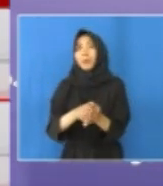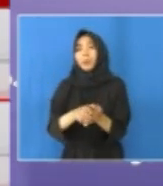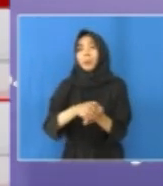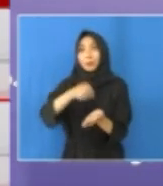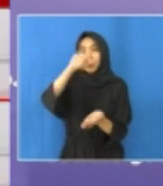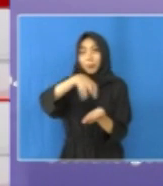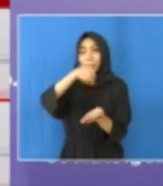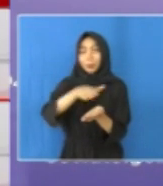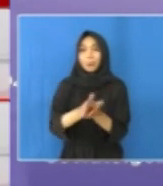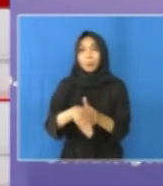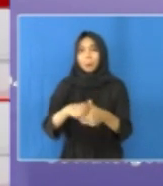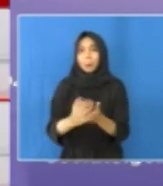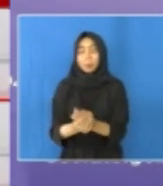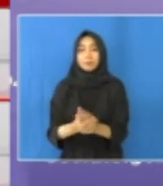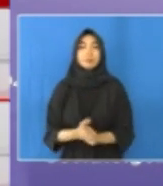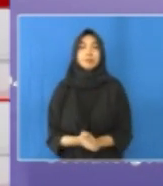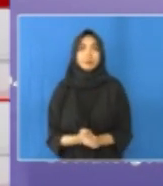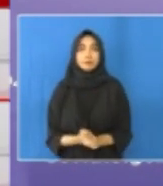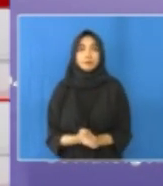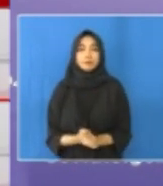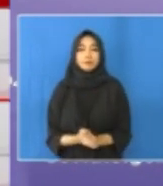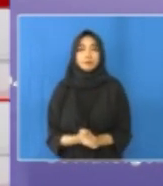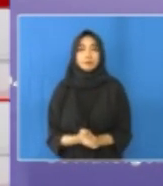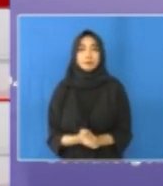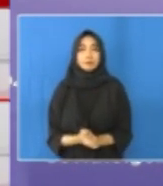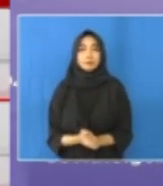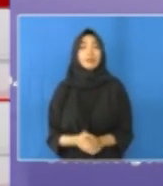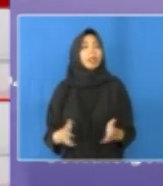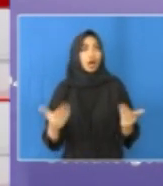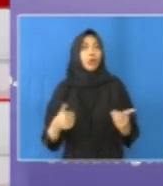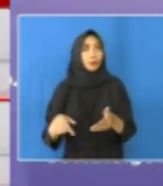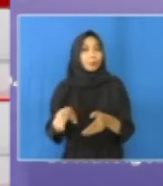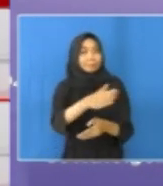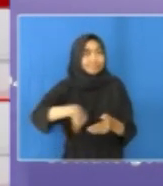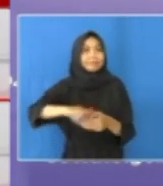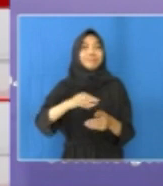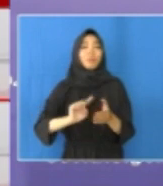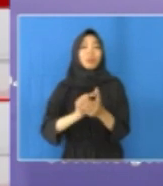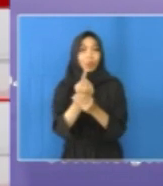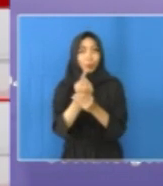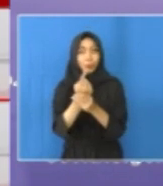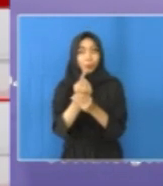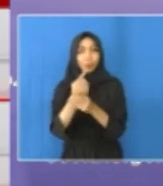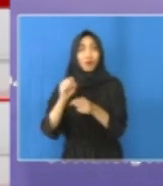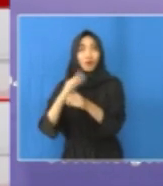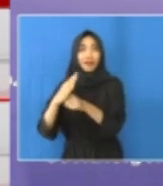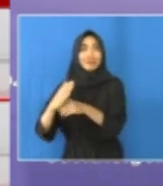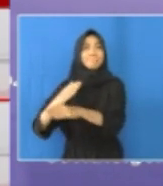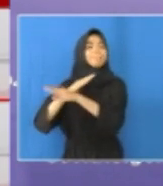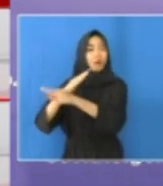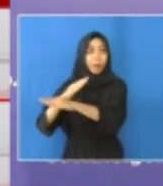dengan air yang mengalir Hai Mari bergotong-royong dan bersatu melawan copied 19